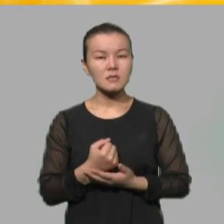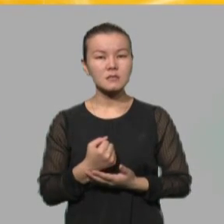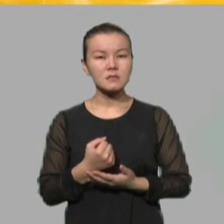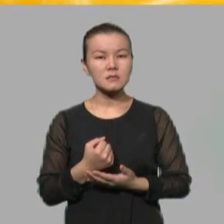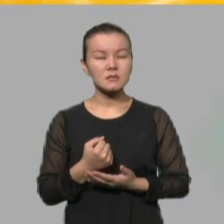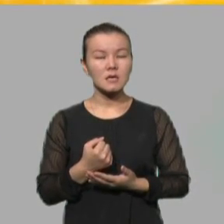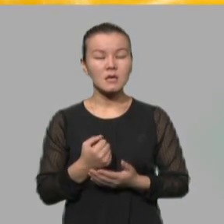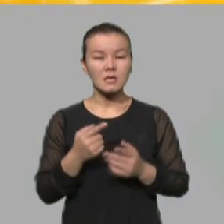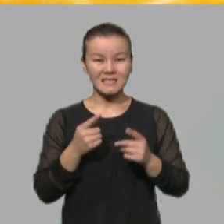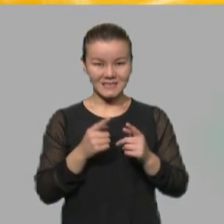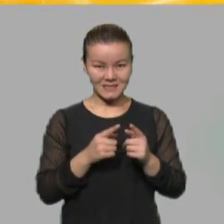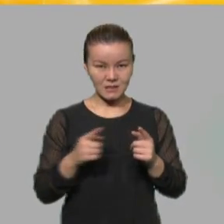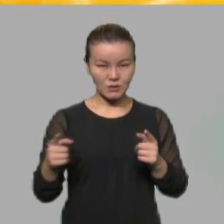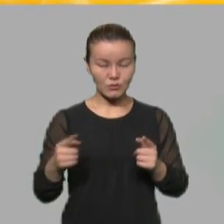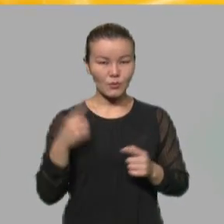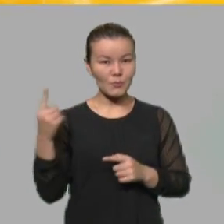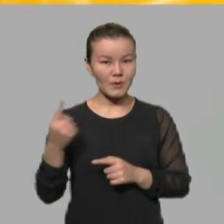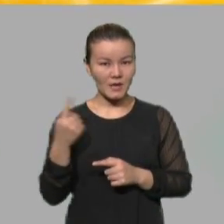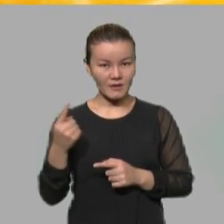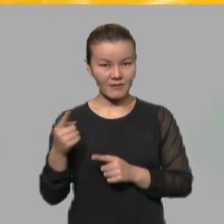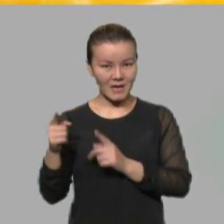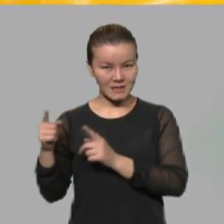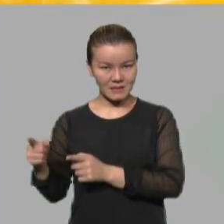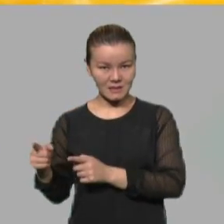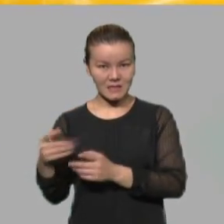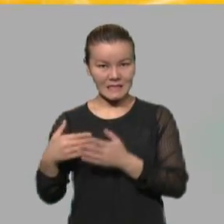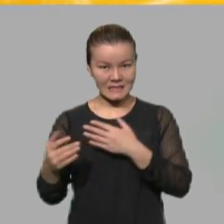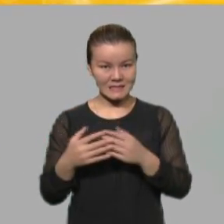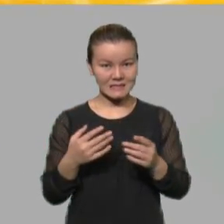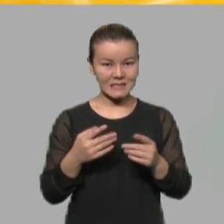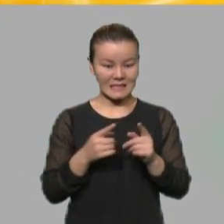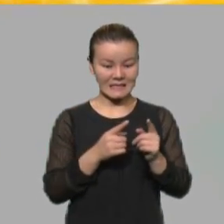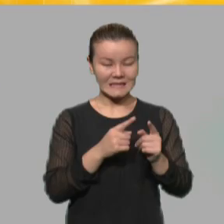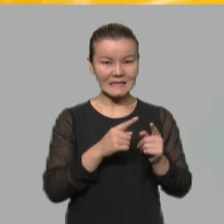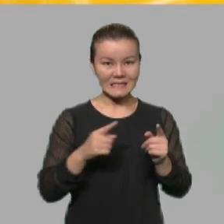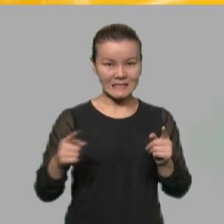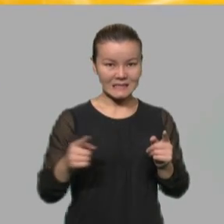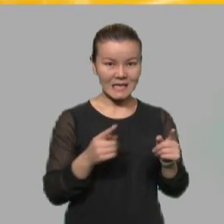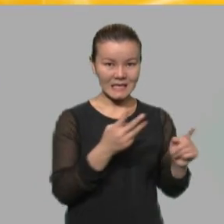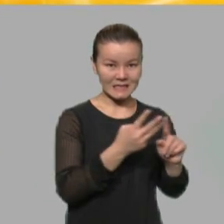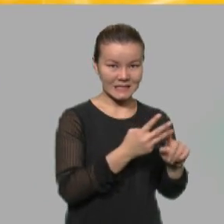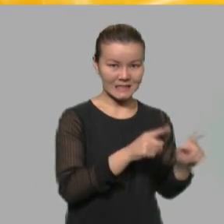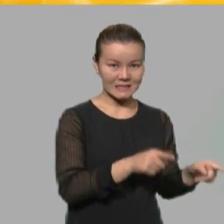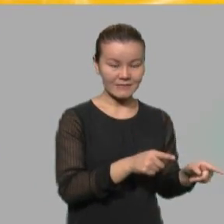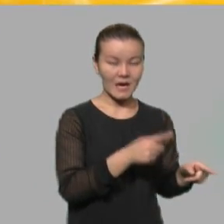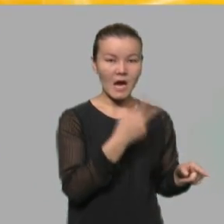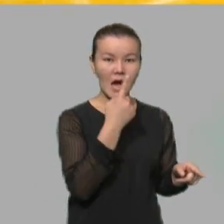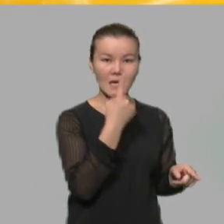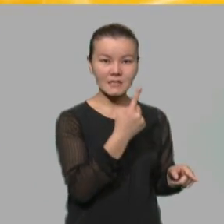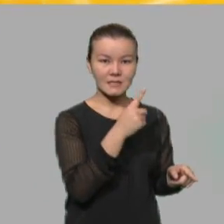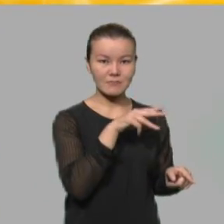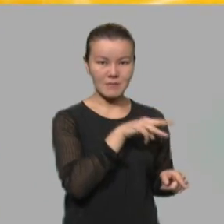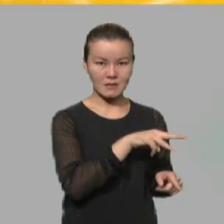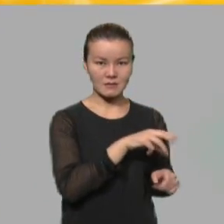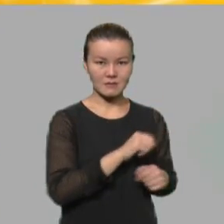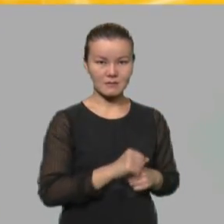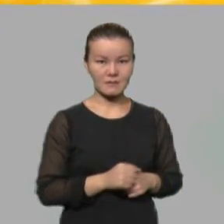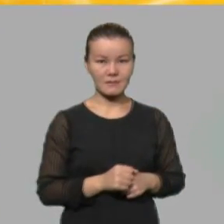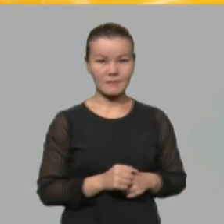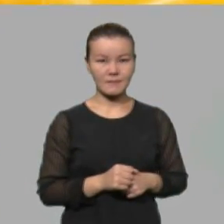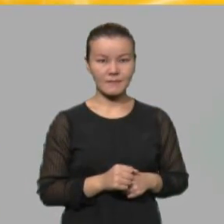Найдите длину первого отрезка, если длина третьего 1 метр.